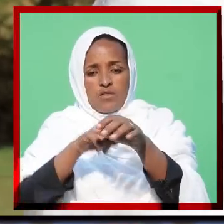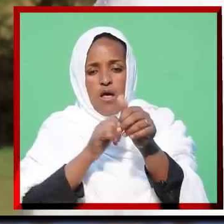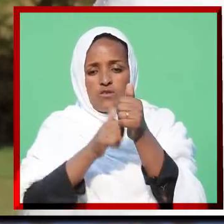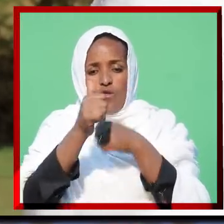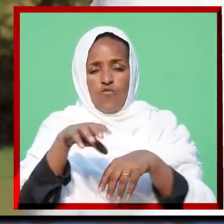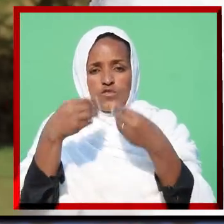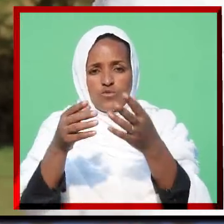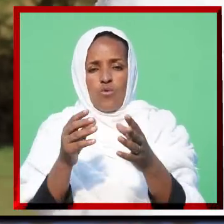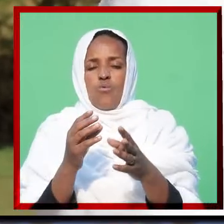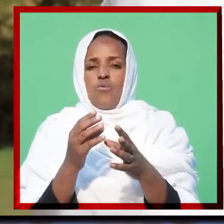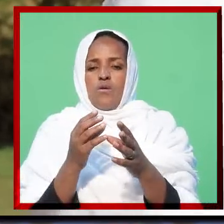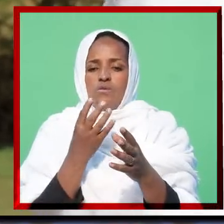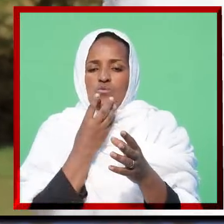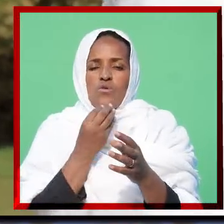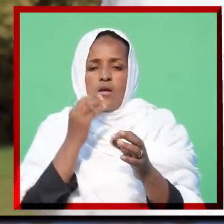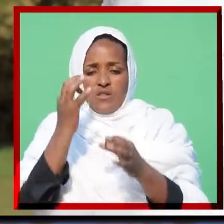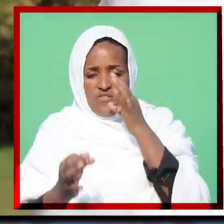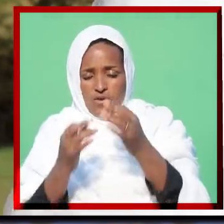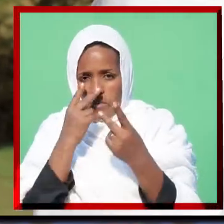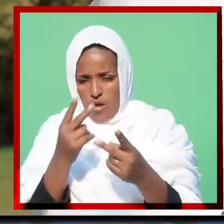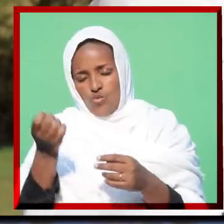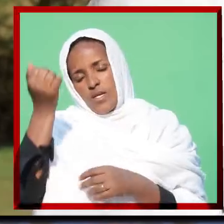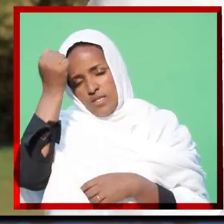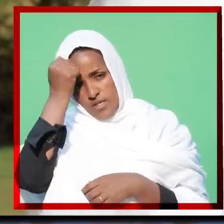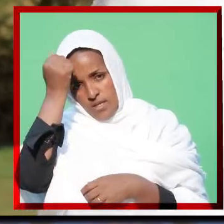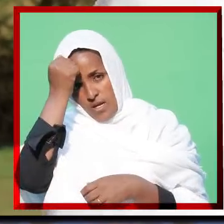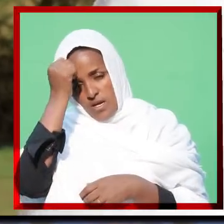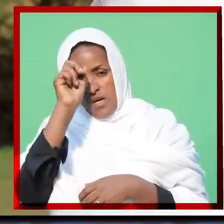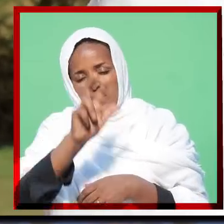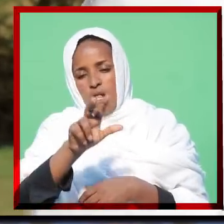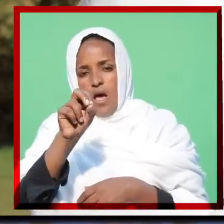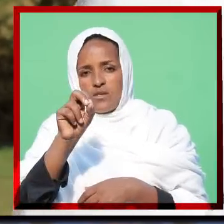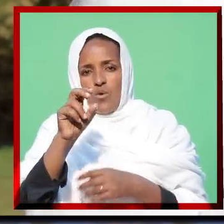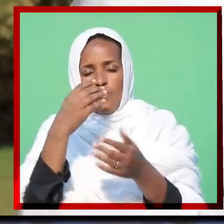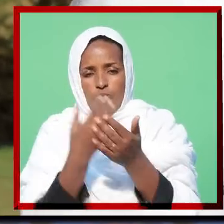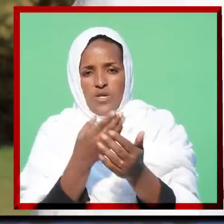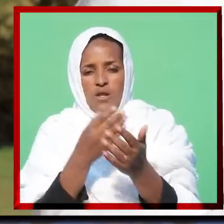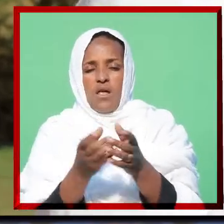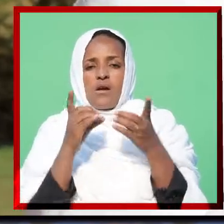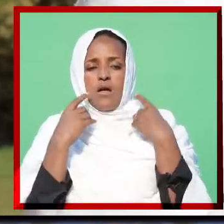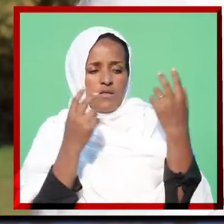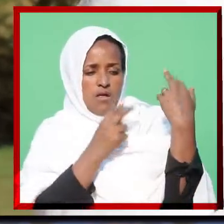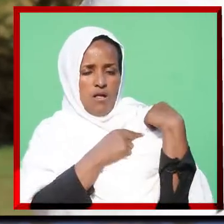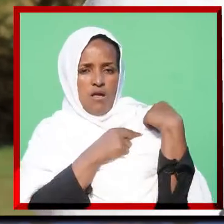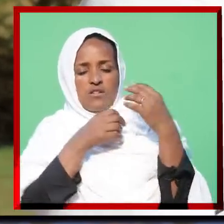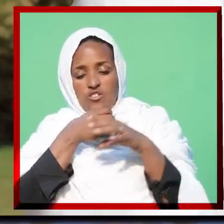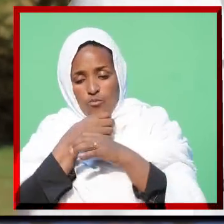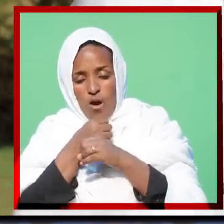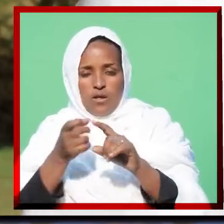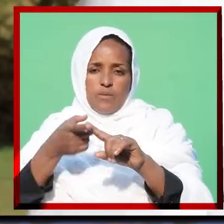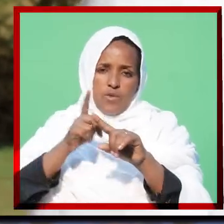የሰጠው ይሁዳ እንደ ተፈረደበት አይቶ ተጸጸተ 30ውንም ብር ለካህናት አለቆችና ለሽማግሌዎች